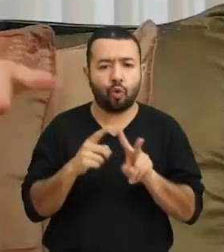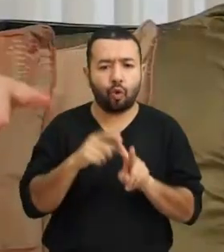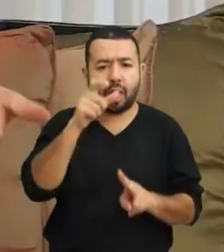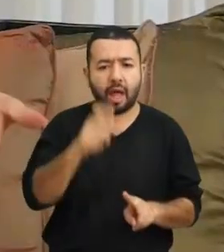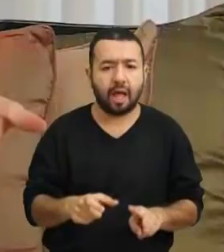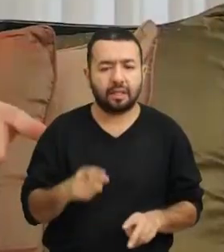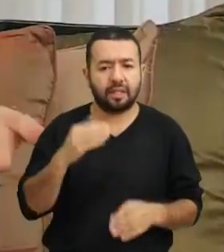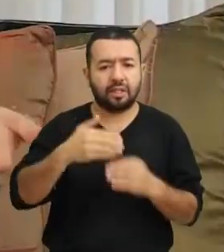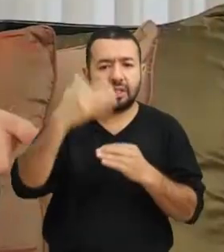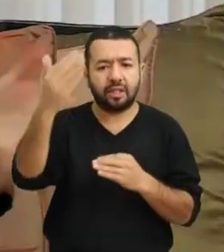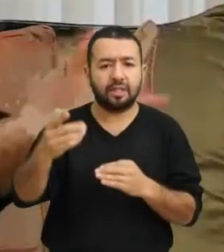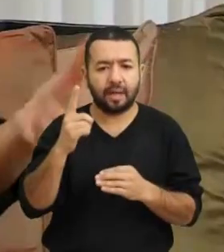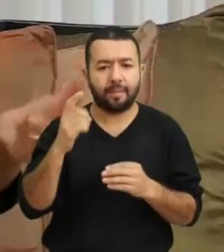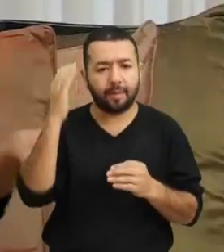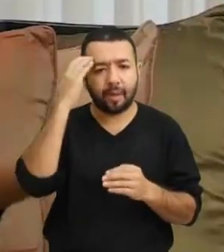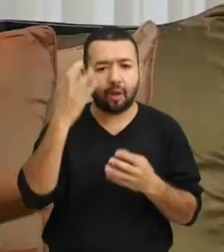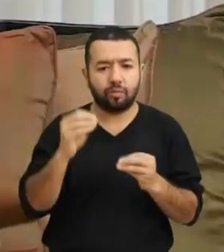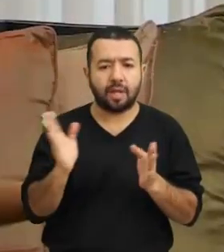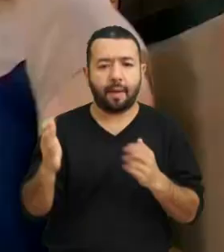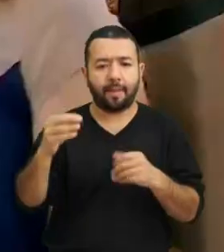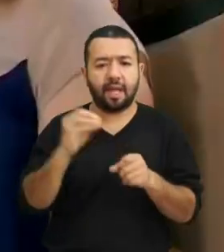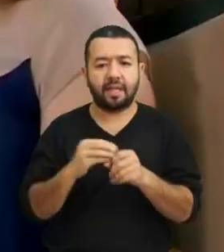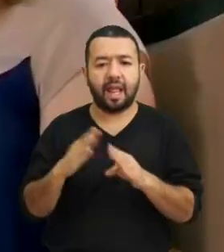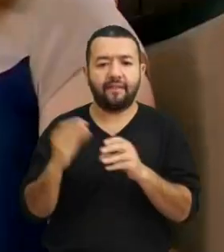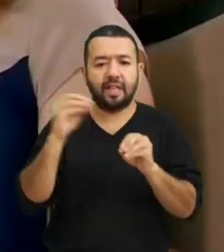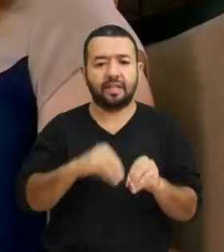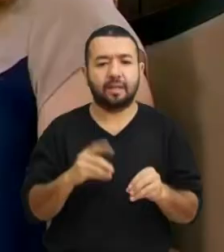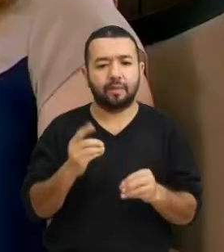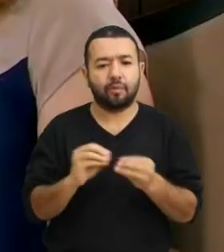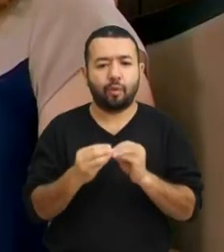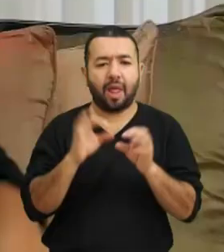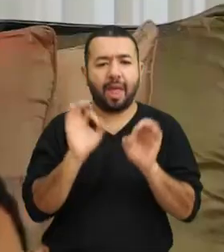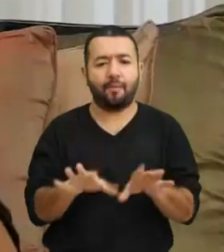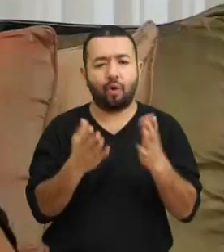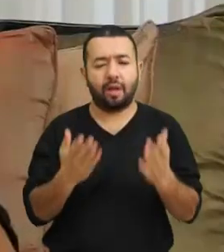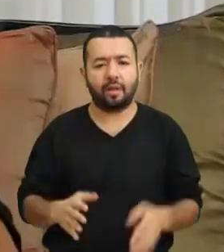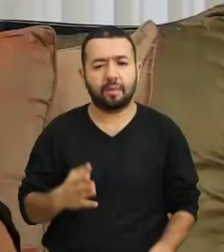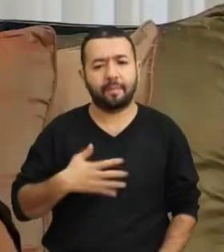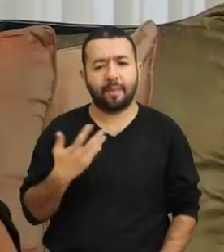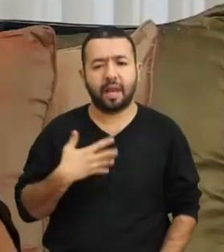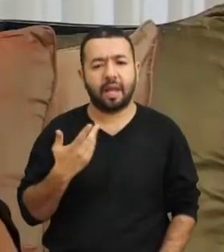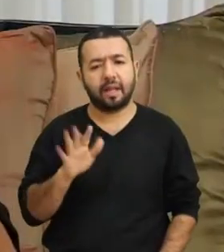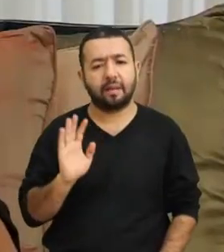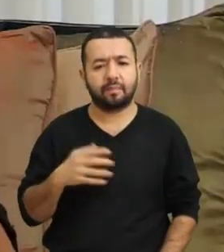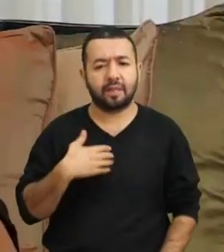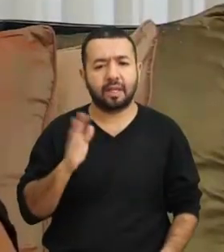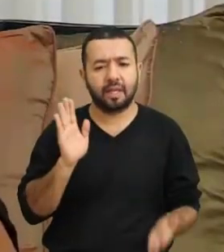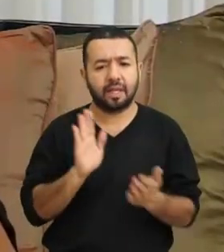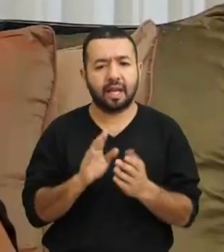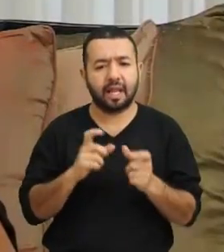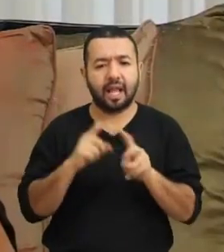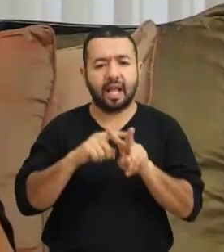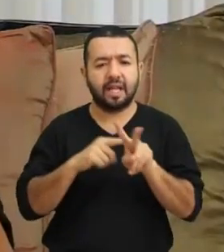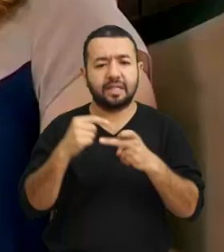başına dışarıda bir şey gelmese paket yapıp eve getiriyor yani. Ama merak etme babişkocuğum, yakında sakarlık